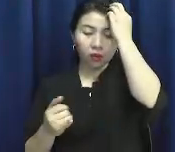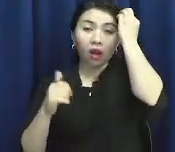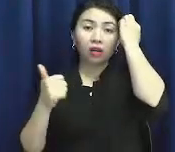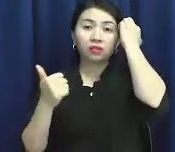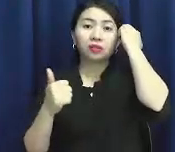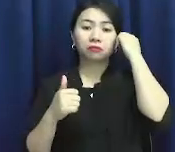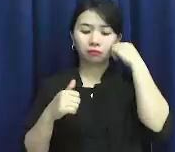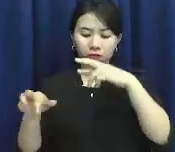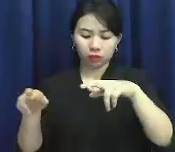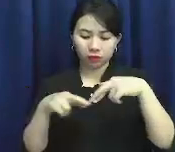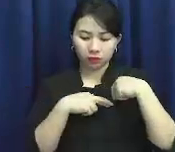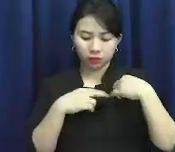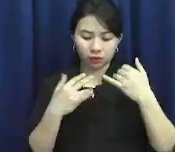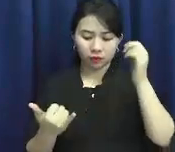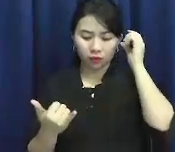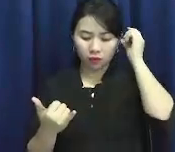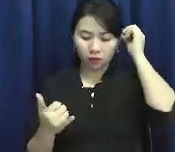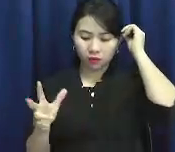15, 16,